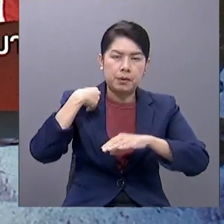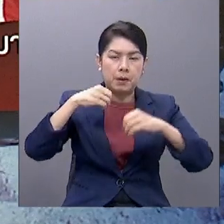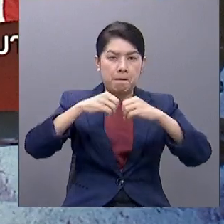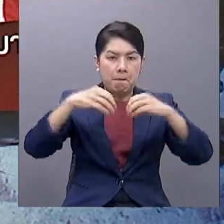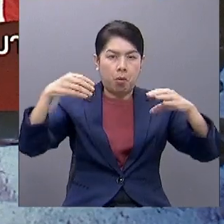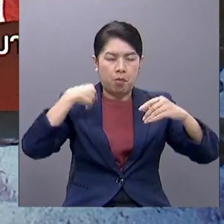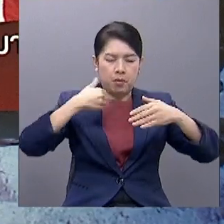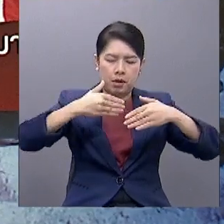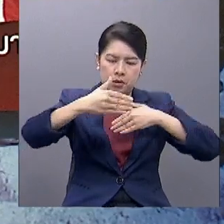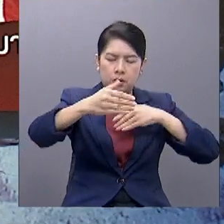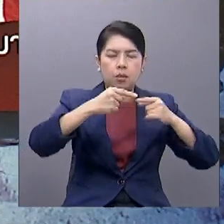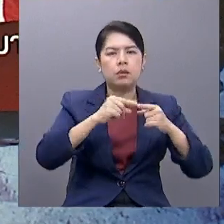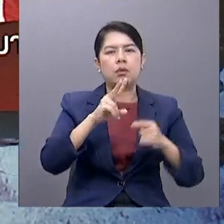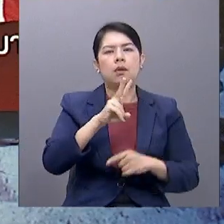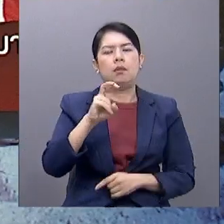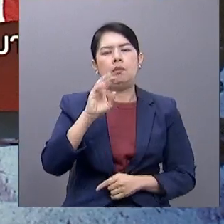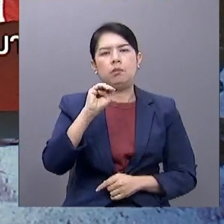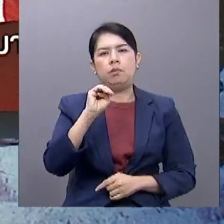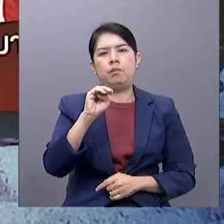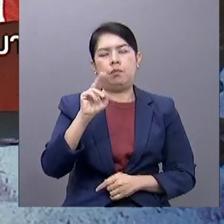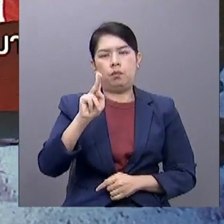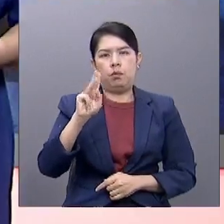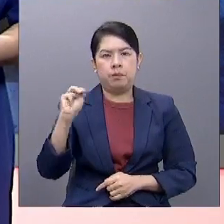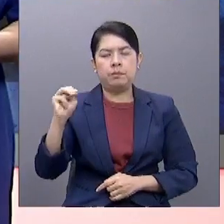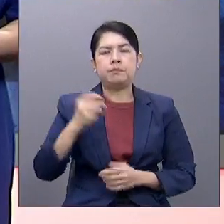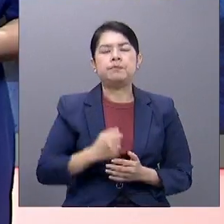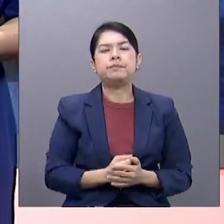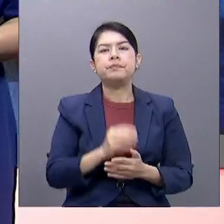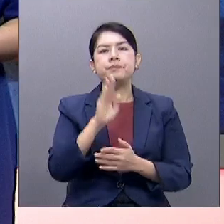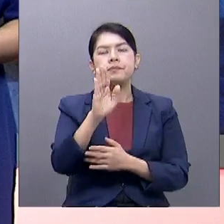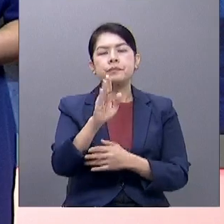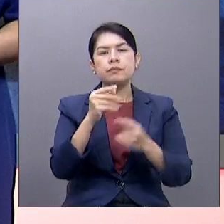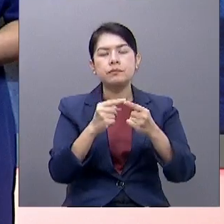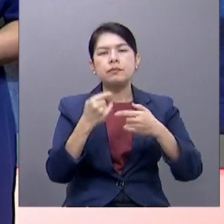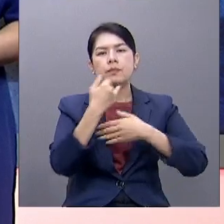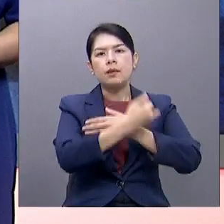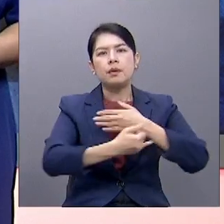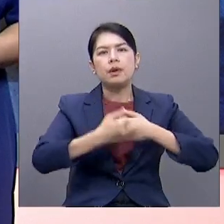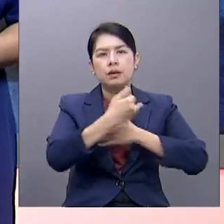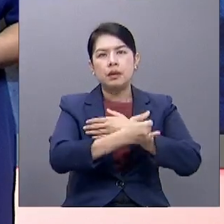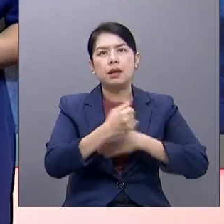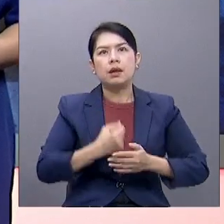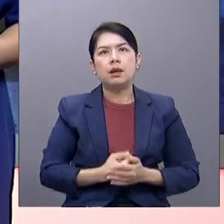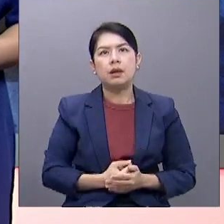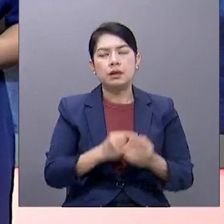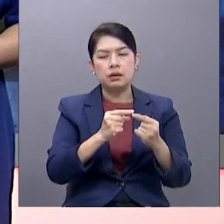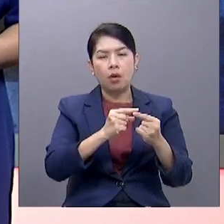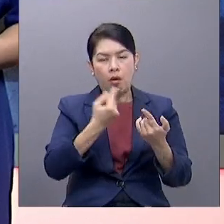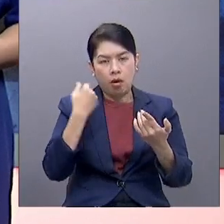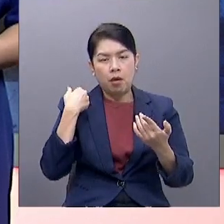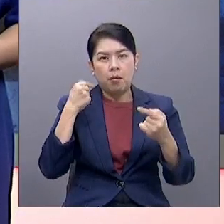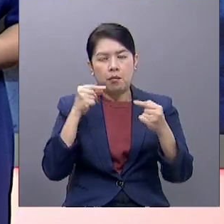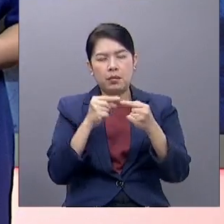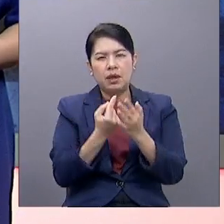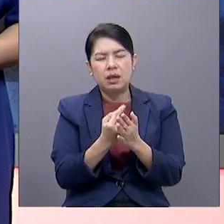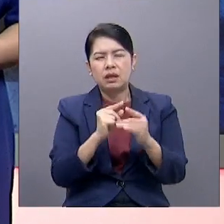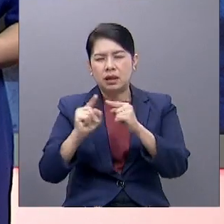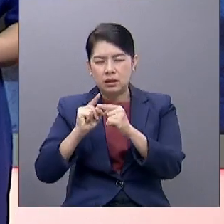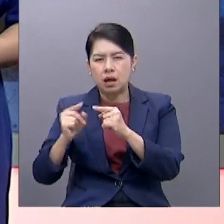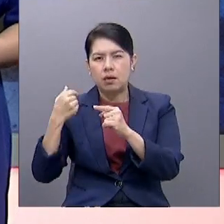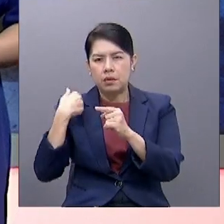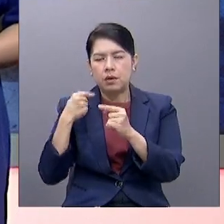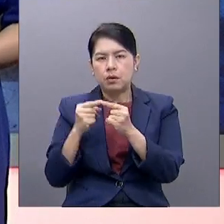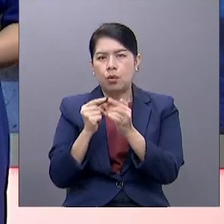ตรรวมถึงประเทศเดนมาร์กนะคะที่สัญญาว่าจะส่งเครื่องบิน F-16 ที่ผลิตโดยสหรัฐให้กับยูเคร